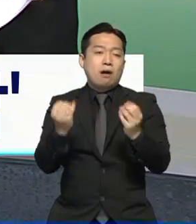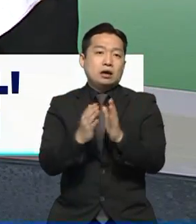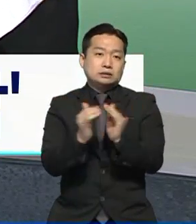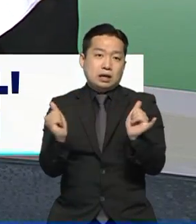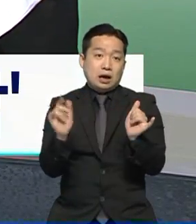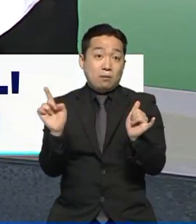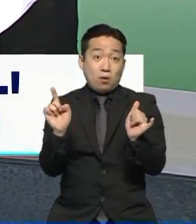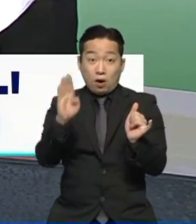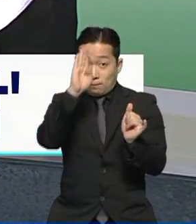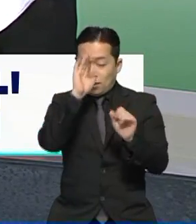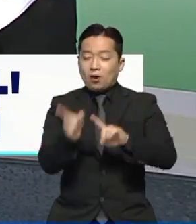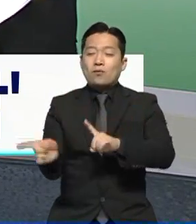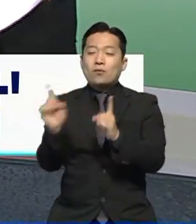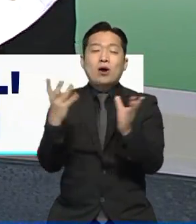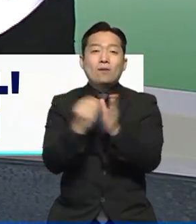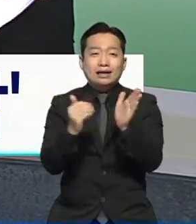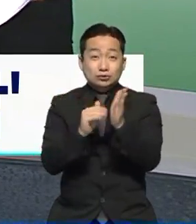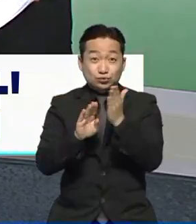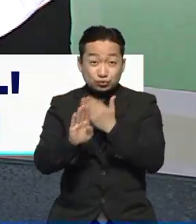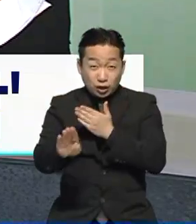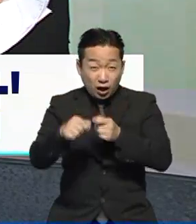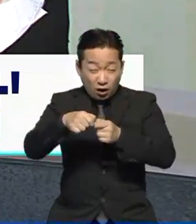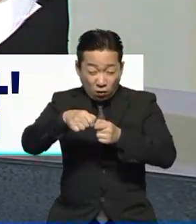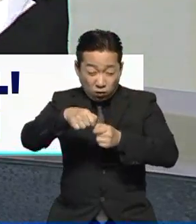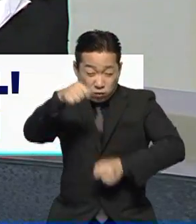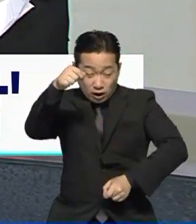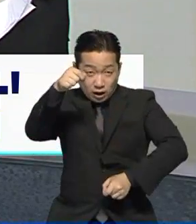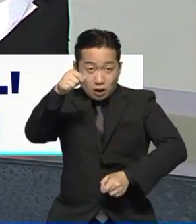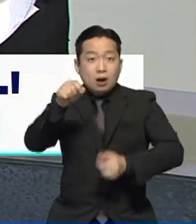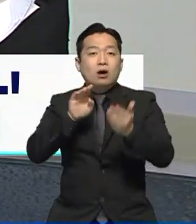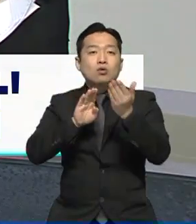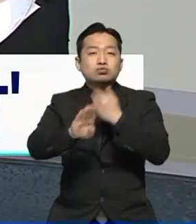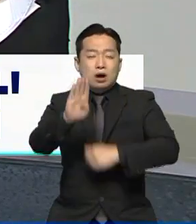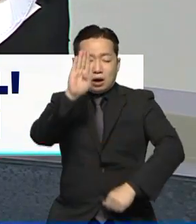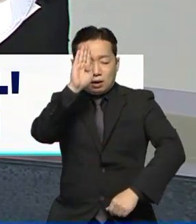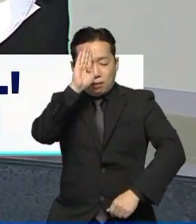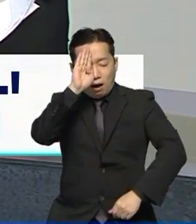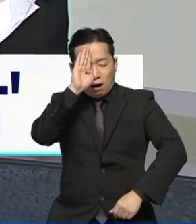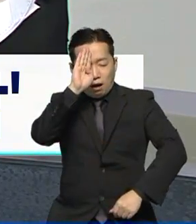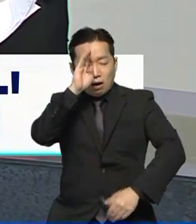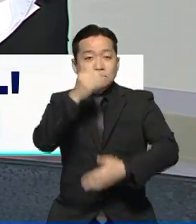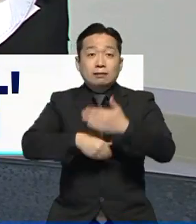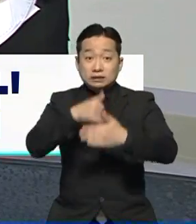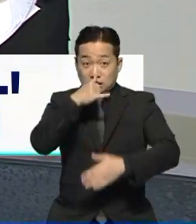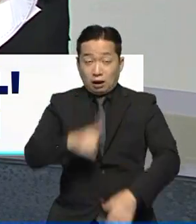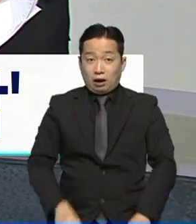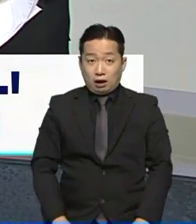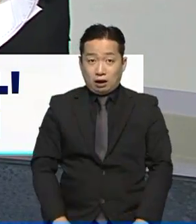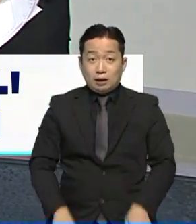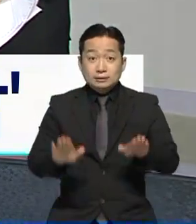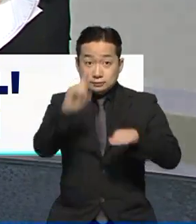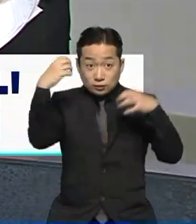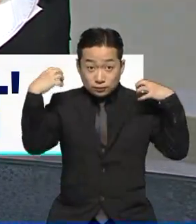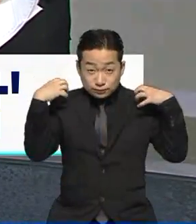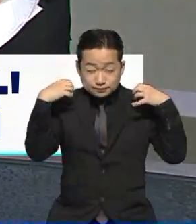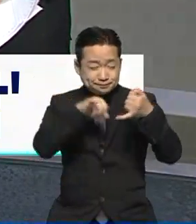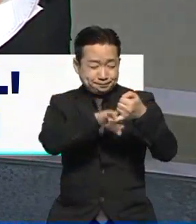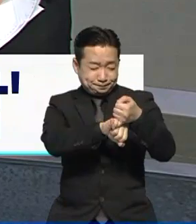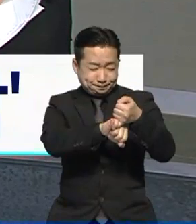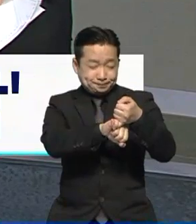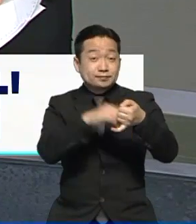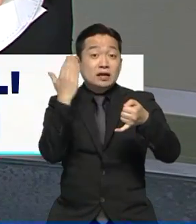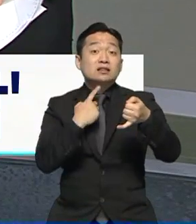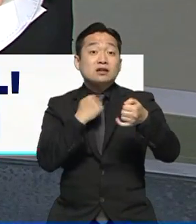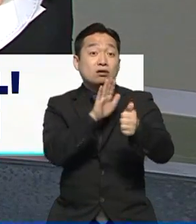사람이 완치된 뒤에 긴 시간 동안 후유증에 시달리는 걸로 나타났습니다. 하지만 정부가